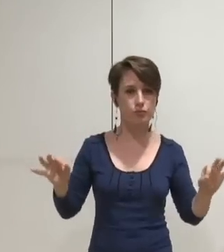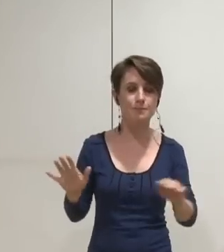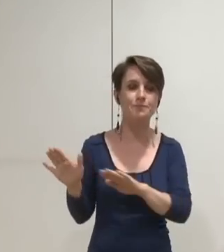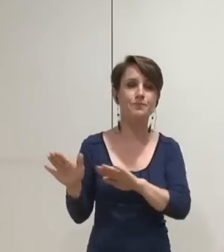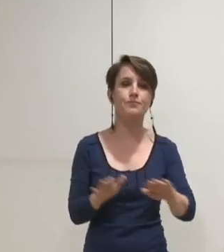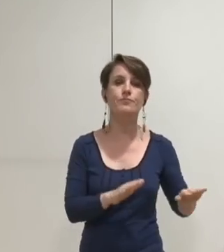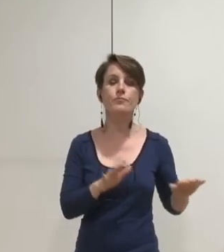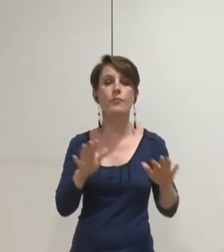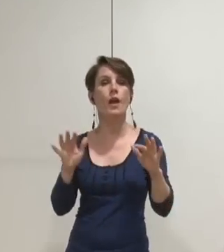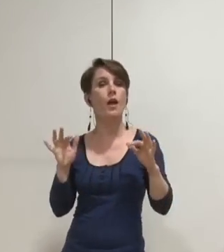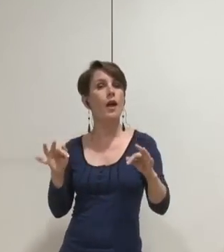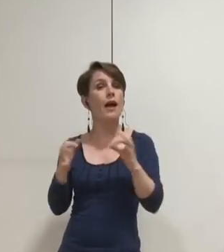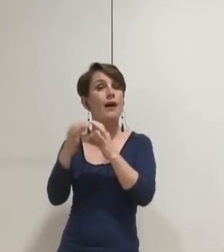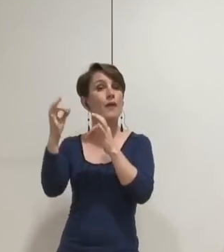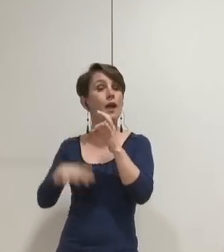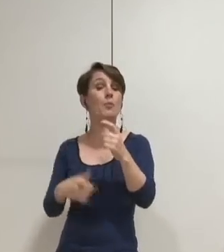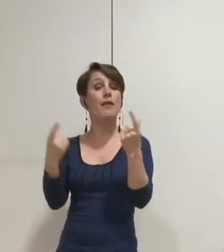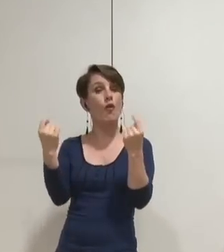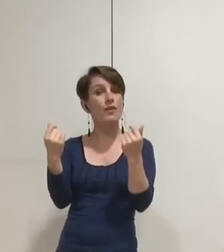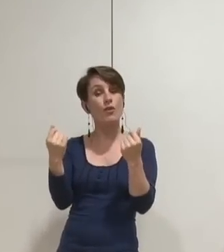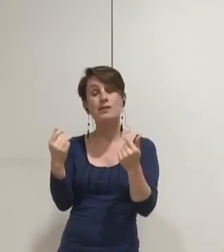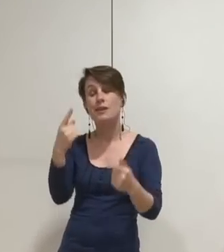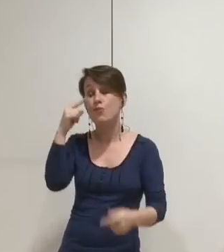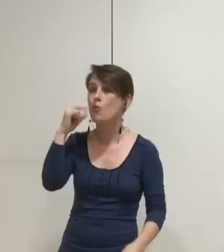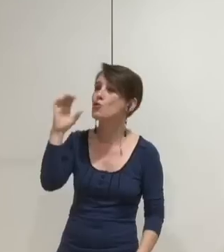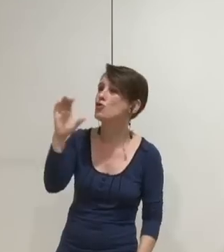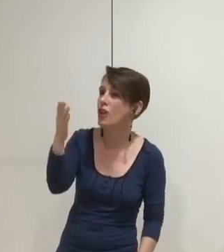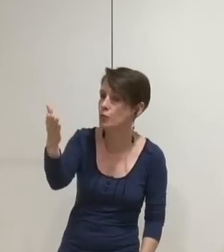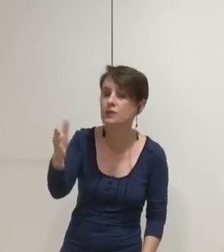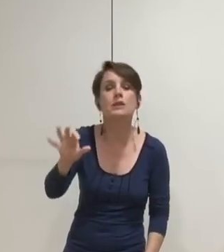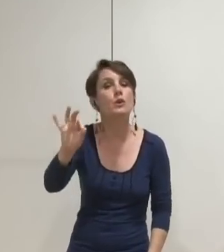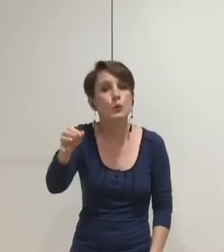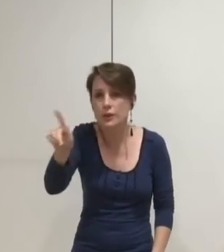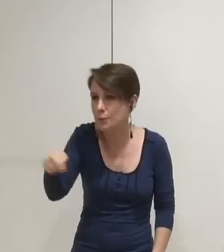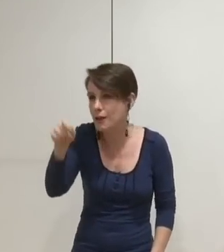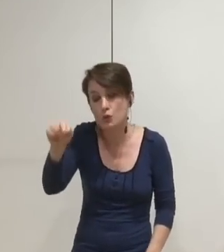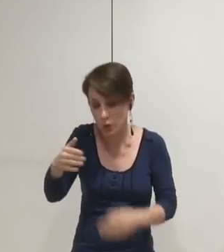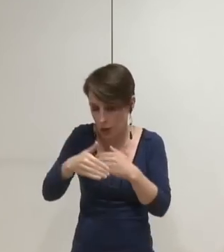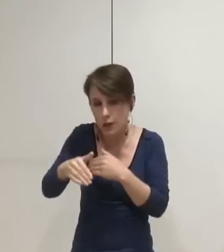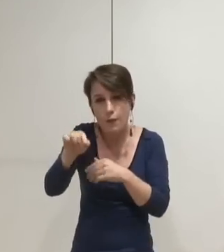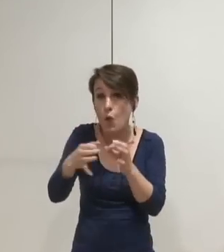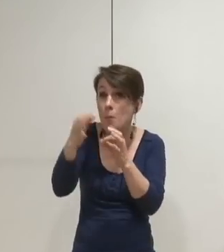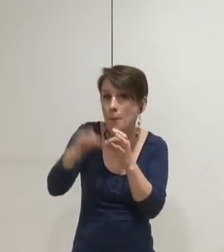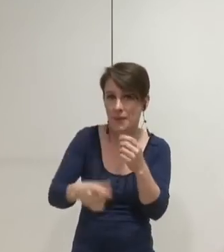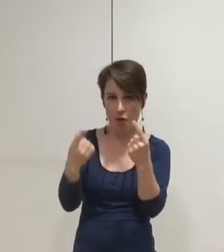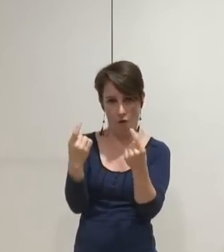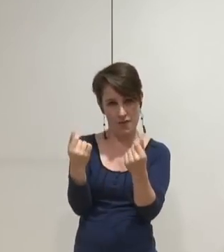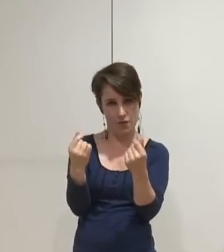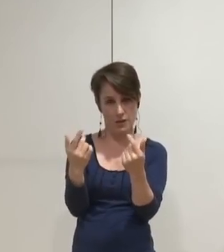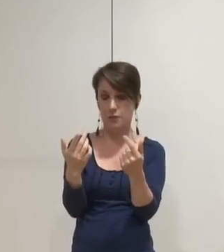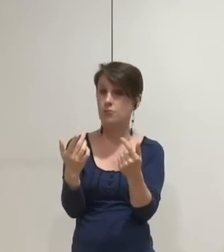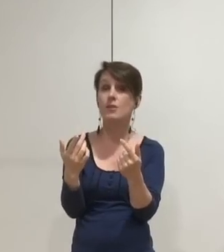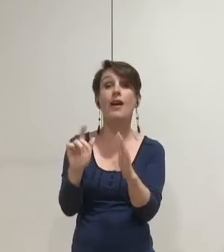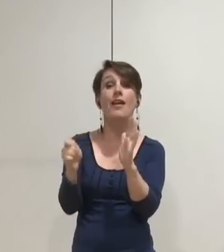financier monsieur chamussi oui bien sûr il faut effectuer un bilan financier il sera établi à